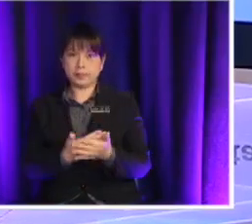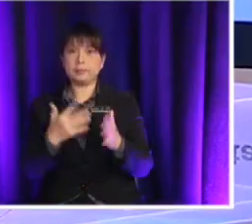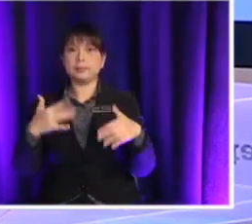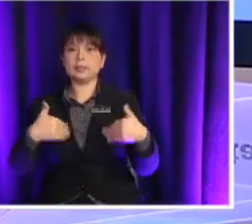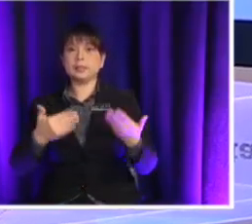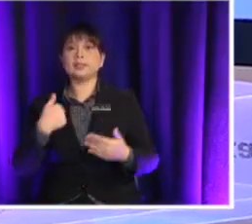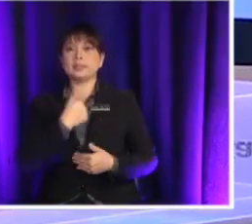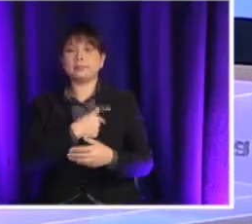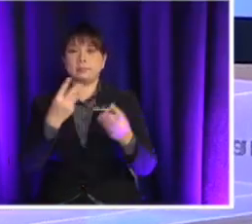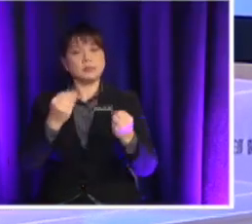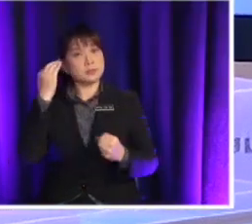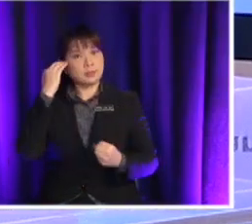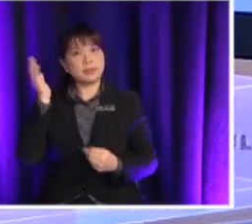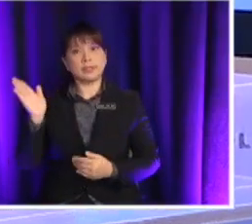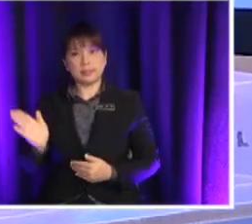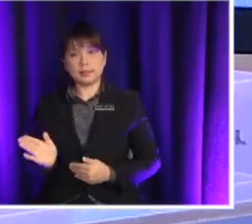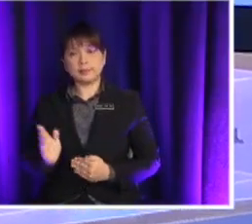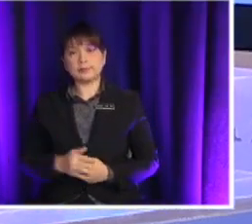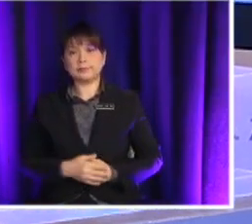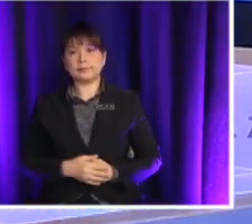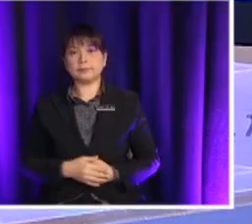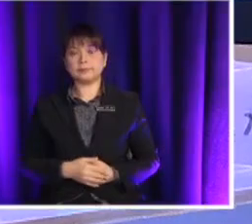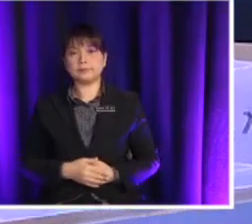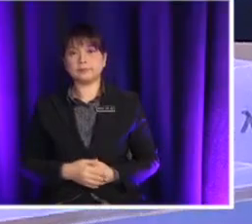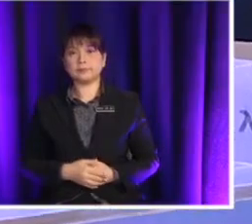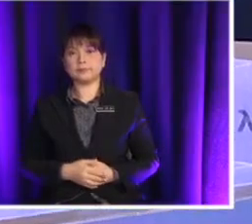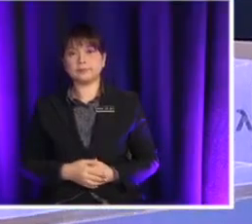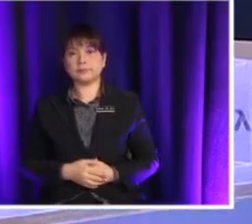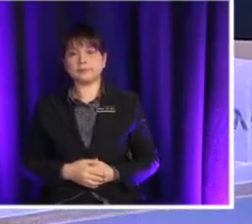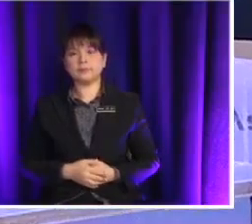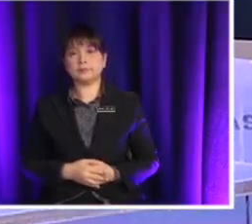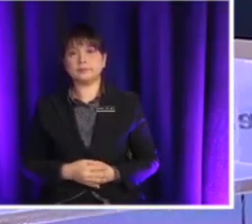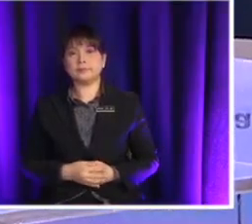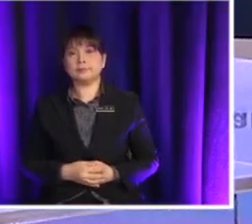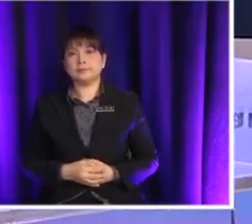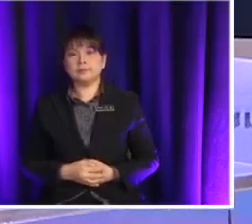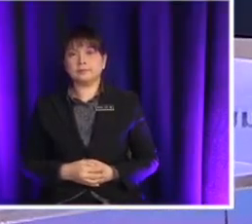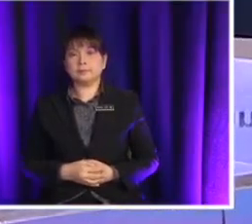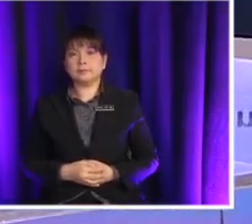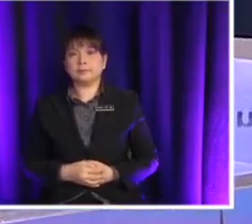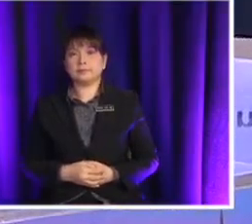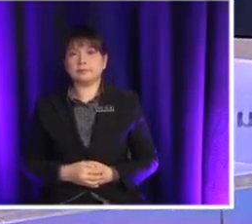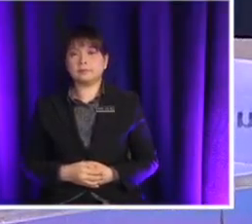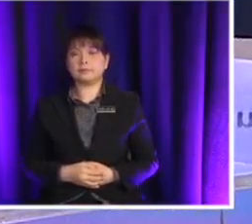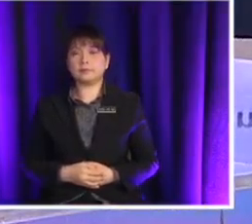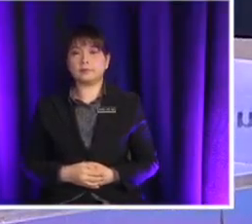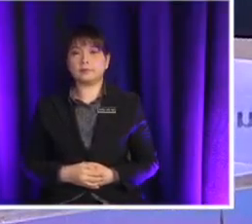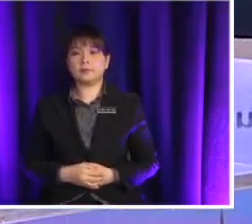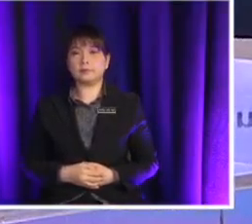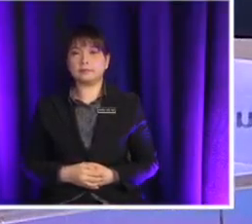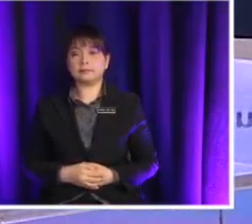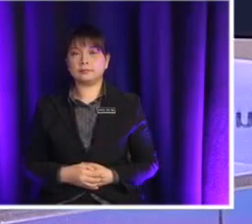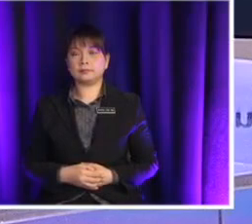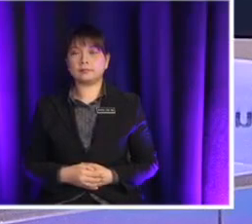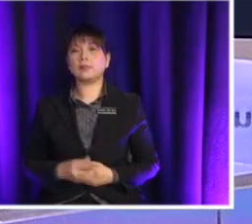punya komponen dan kita pernah ada satu multimeter lah. Kenapa saya ambil multimeter? Sebab di sini ada meter volt, di sini ada